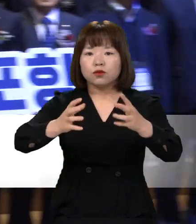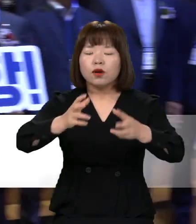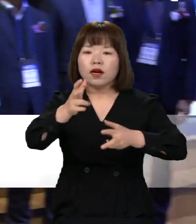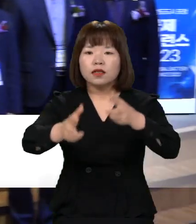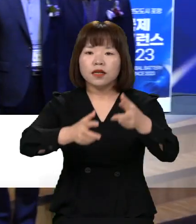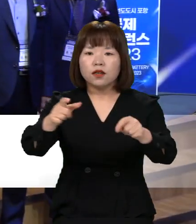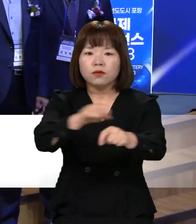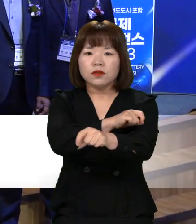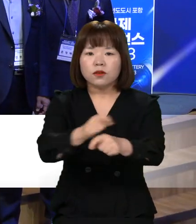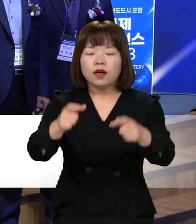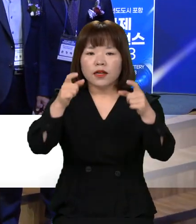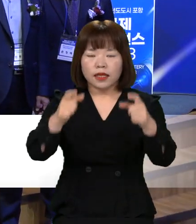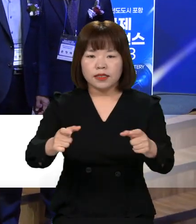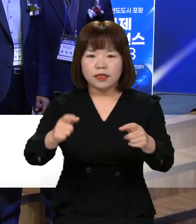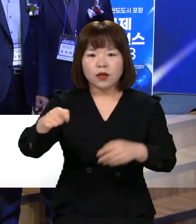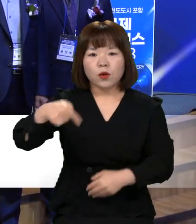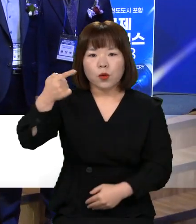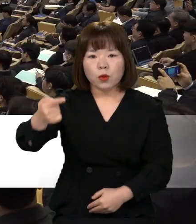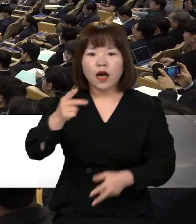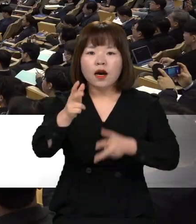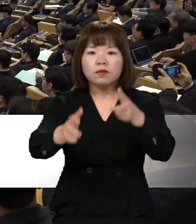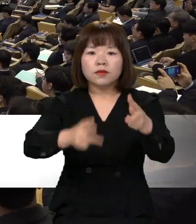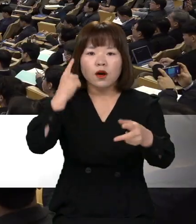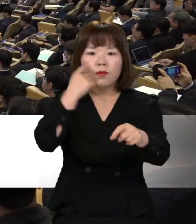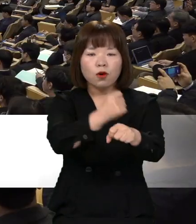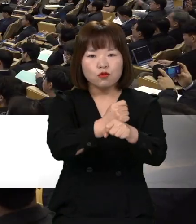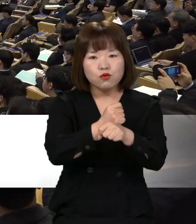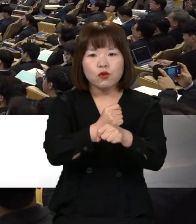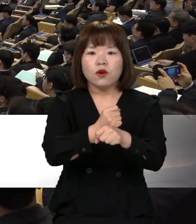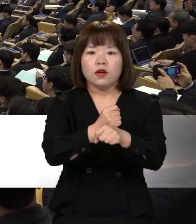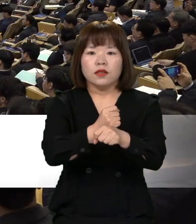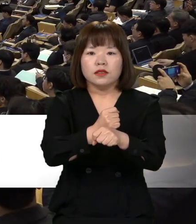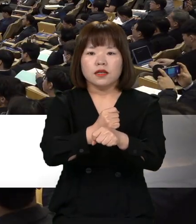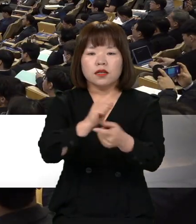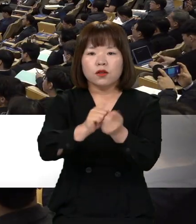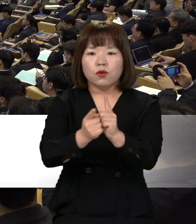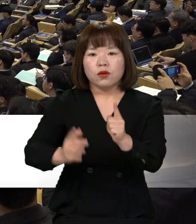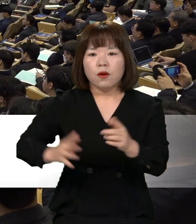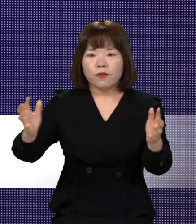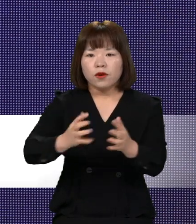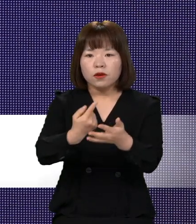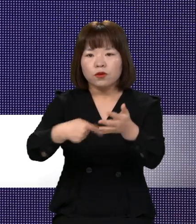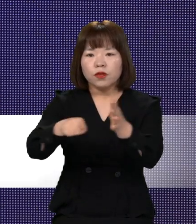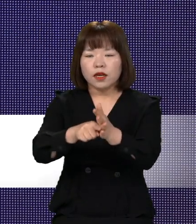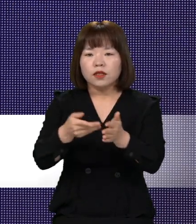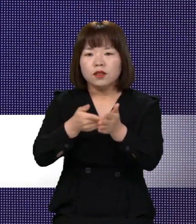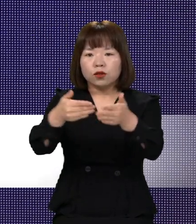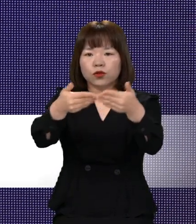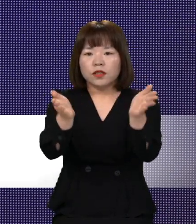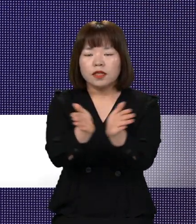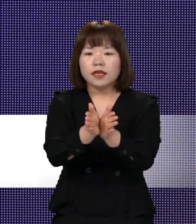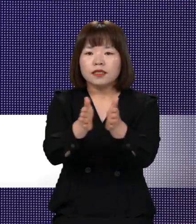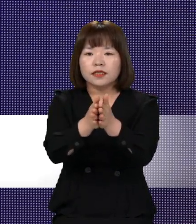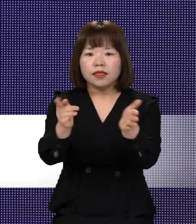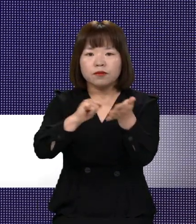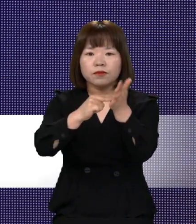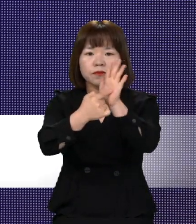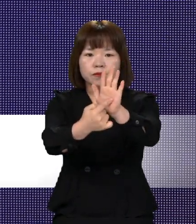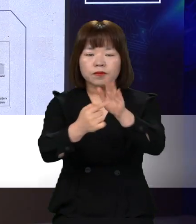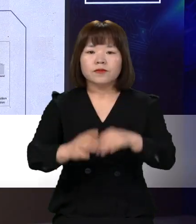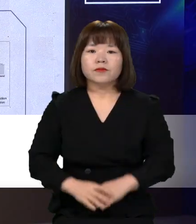첨단 전략 산업 특화 단지의 후속 사업 발굴과 산화연 협력을 위한 추진단 출범식을 가지기도